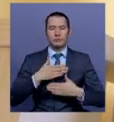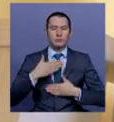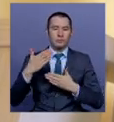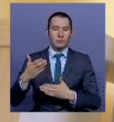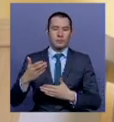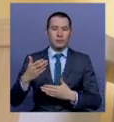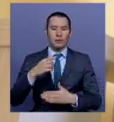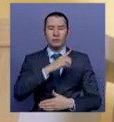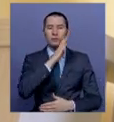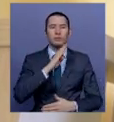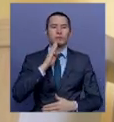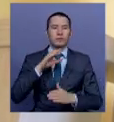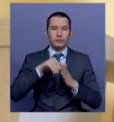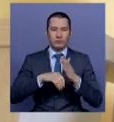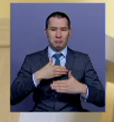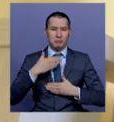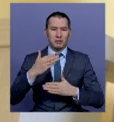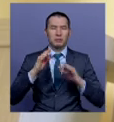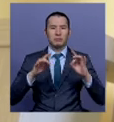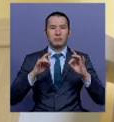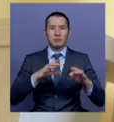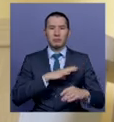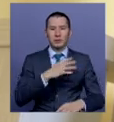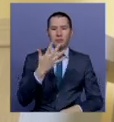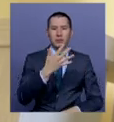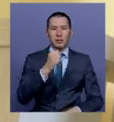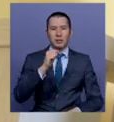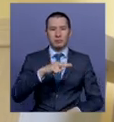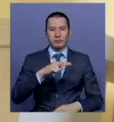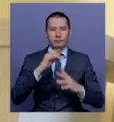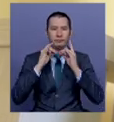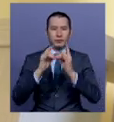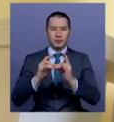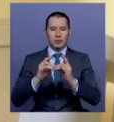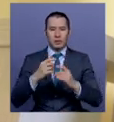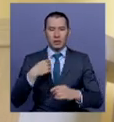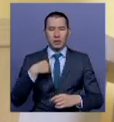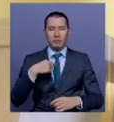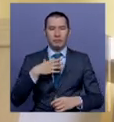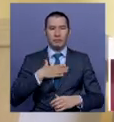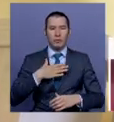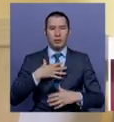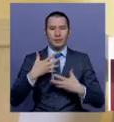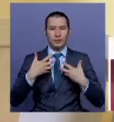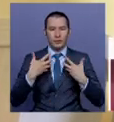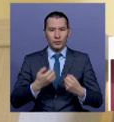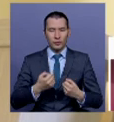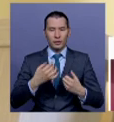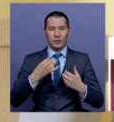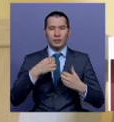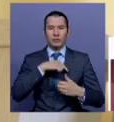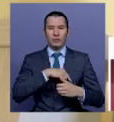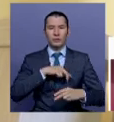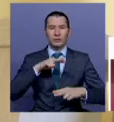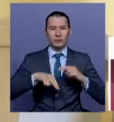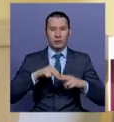ол аурухананың 5-ші бөлімшесіне 4-ші сәуір күні түскен. Как физически, так эмоциональный. Физикалық әрі эмоционалды